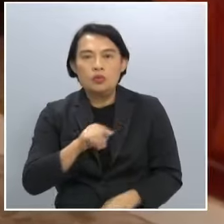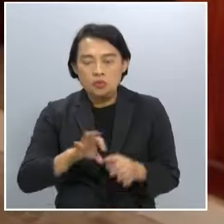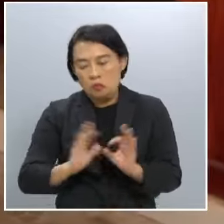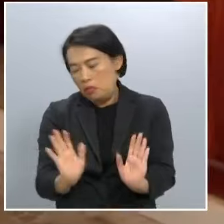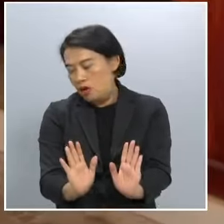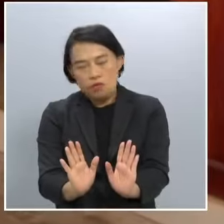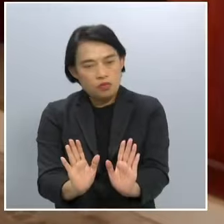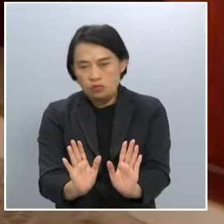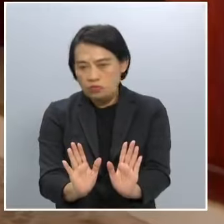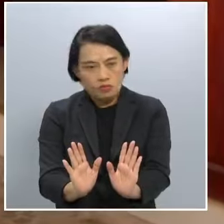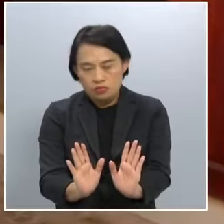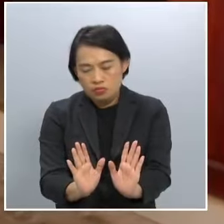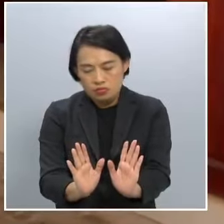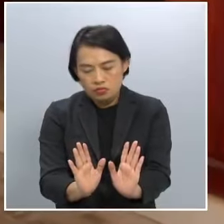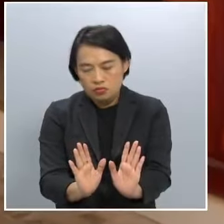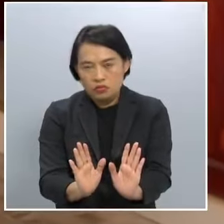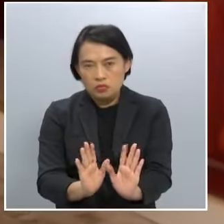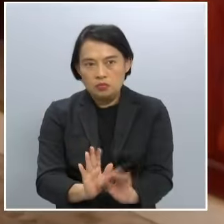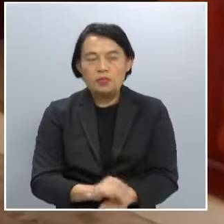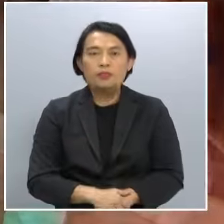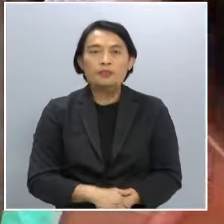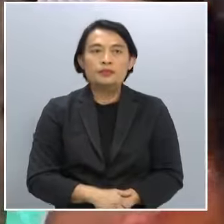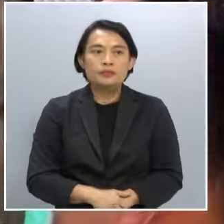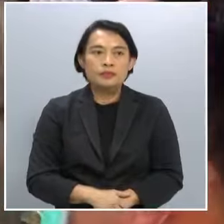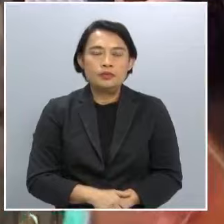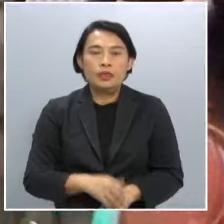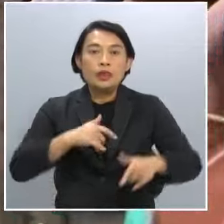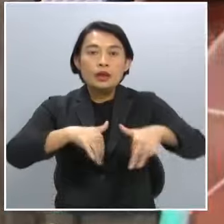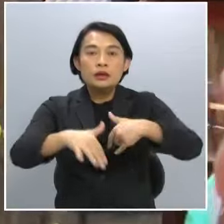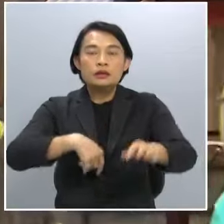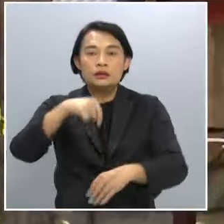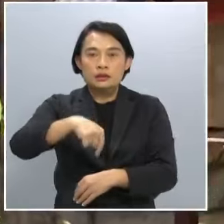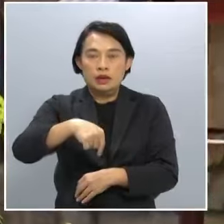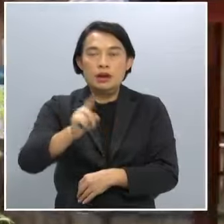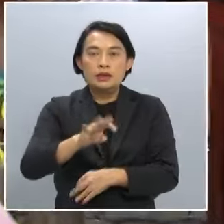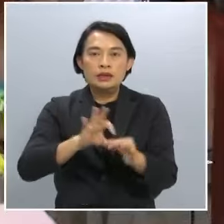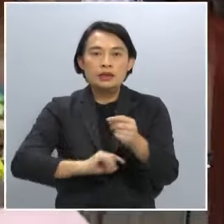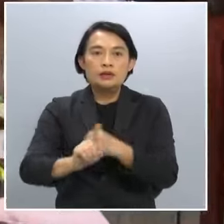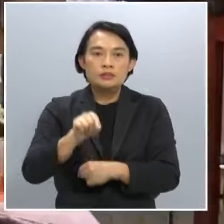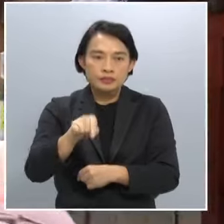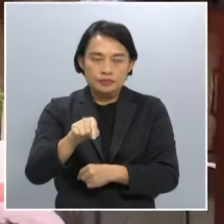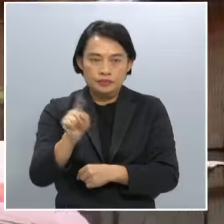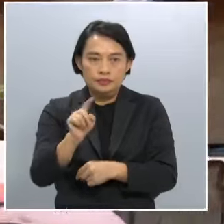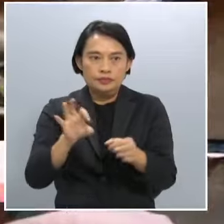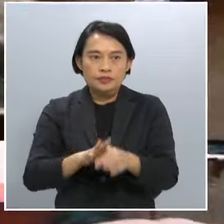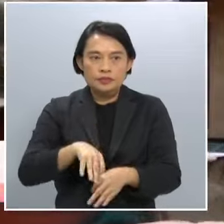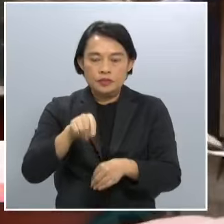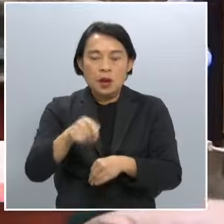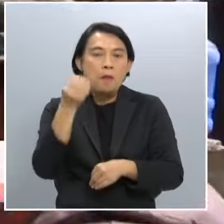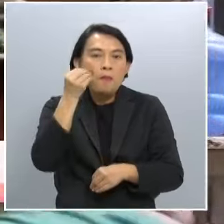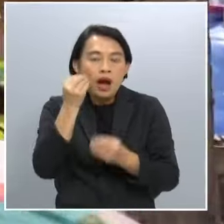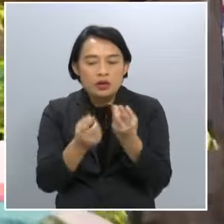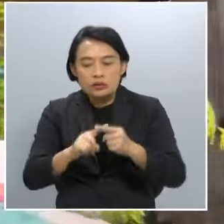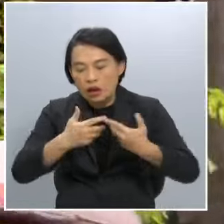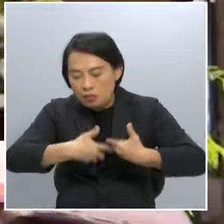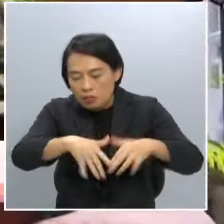ไหวไม่ต้องมา ครับคุณผู้ชมครับแล้วชาวบ้านบางส่วนนะครับที่ยอมทิ้งบ้านยอมทิ้งทรัพย์สินนะครับท